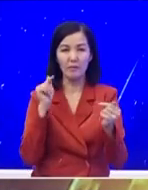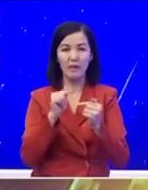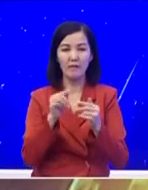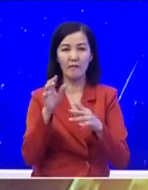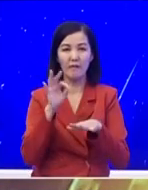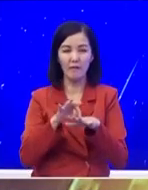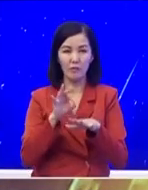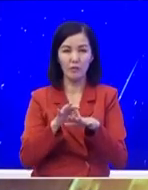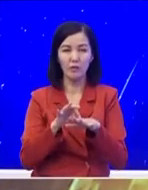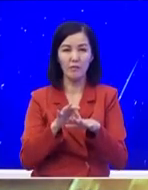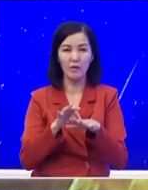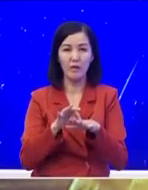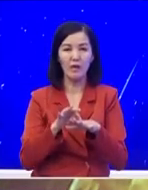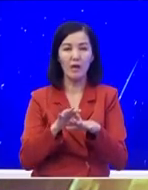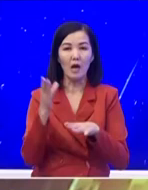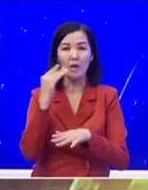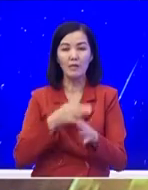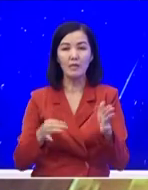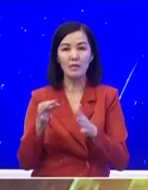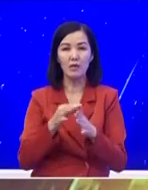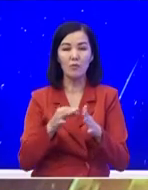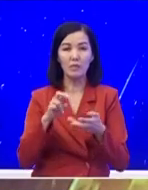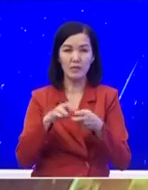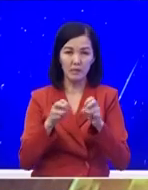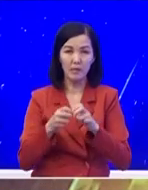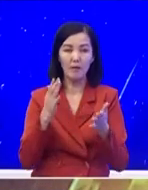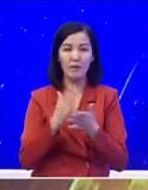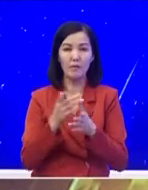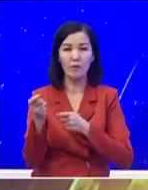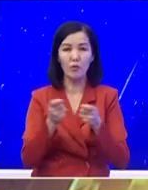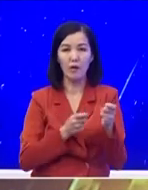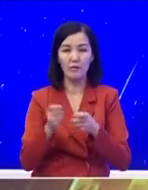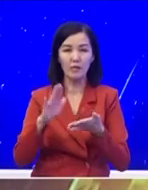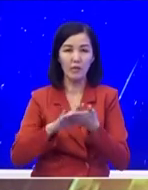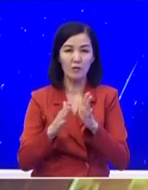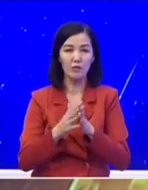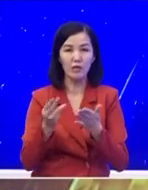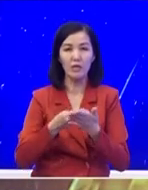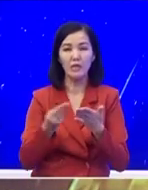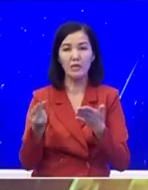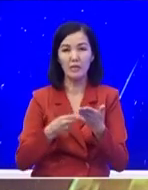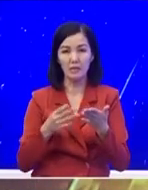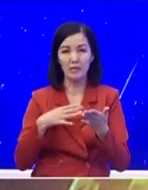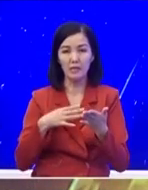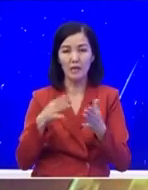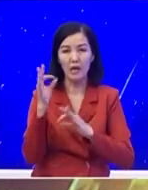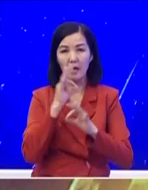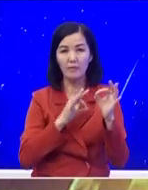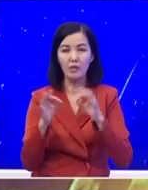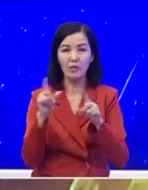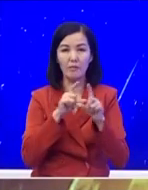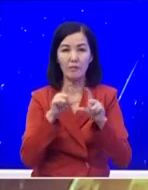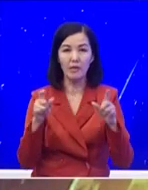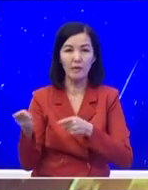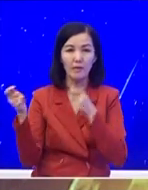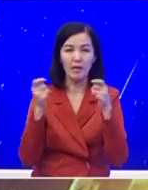препаратами. Коснулась волна и Алматинской области, в связи с чем руководство региона заключило некоторые соглашения с аптечными предприятиями о